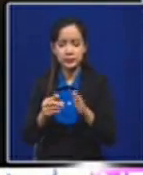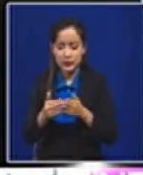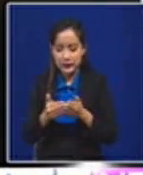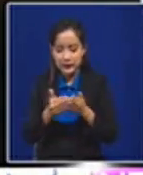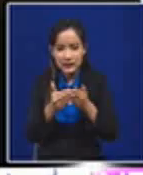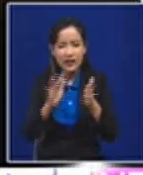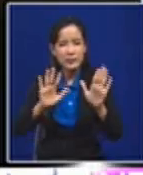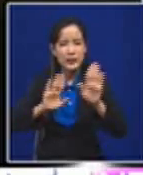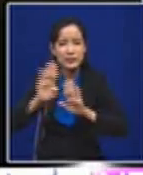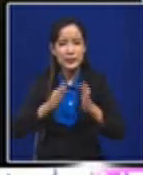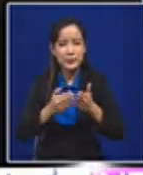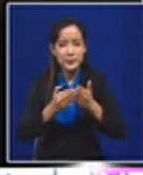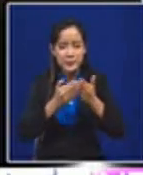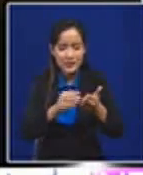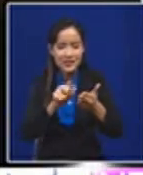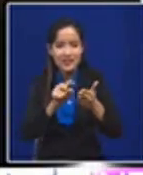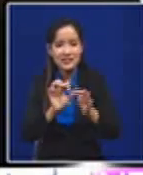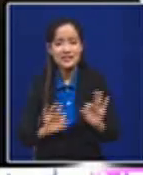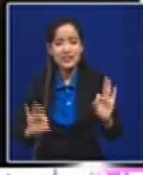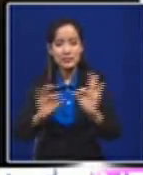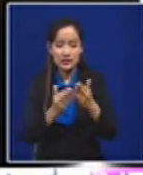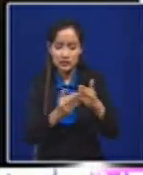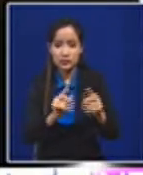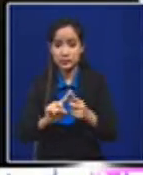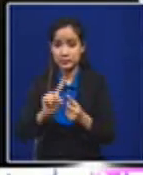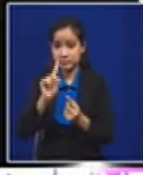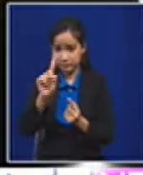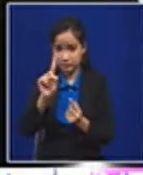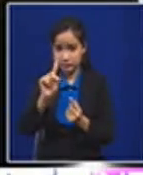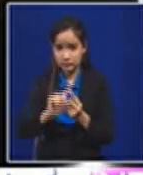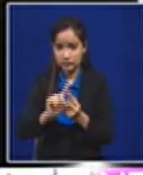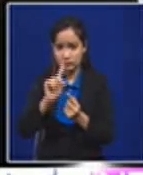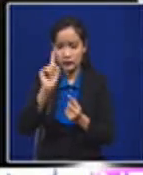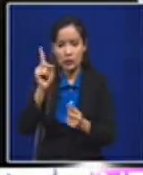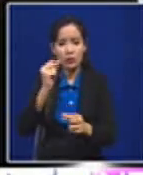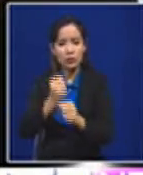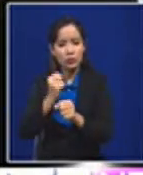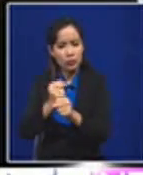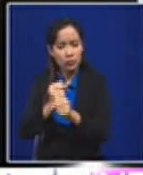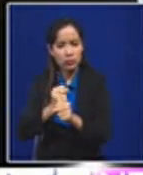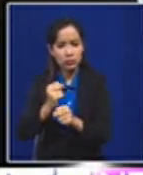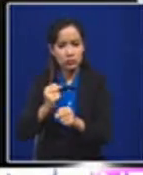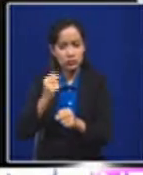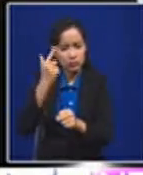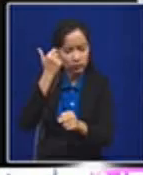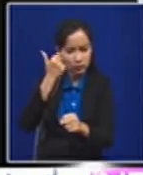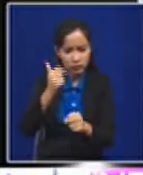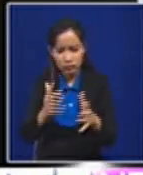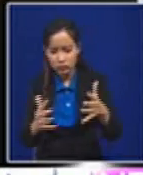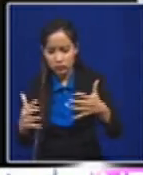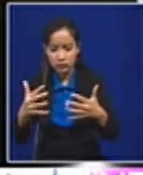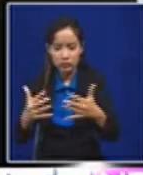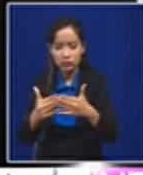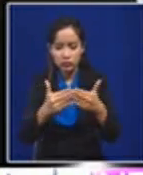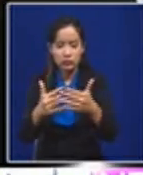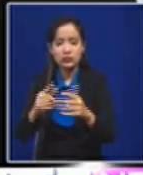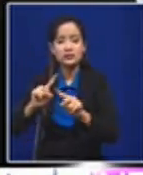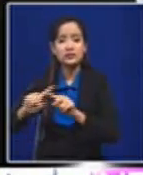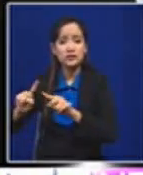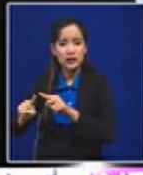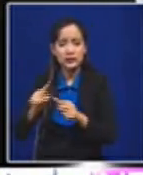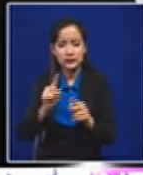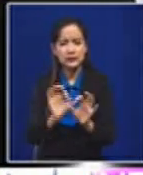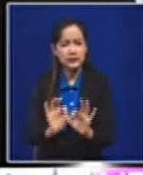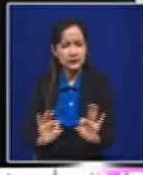ที่ถูกมุ่งเน้นก็คือ1แน่นอนที่มีขีดความสามารถในการทำประมงสูงอวนล้อมจับอวนลากต่างๆเนี่ยนี่คือเ